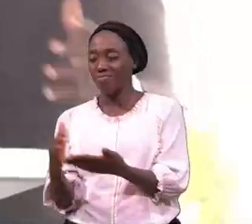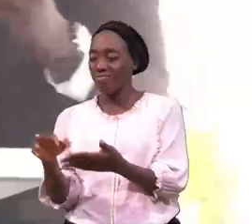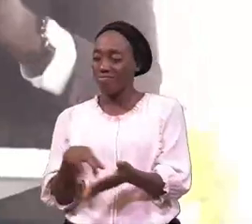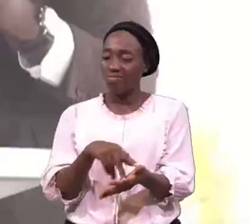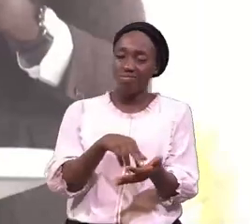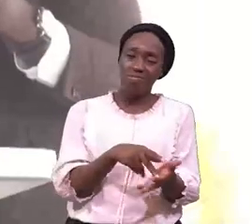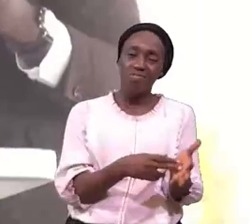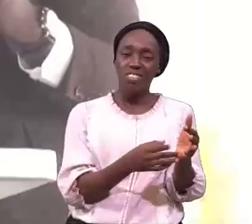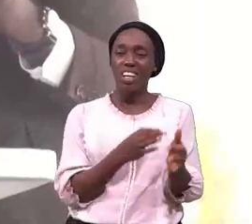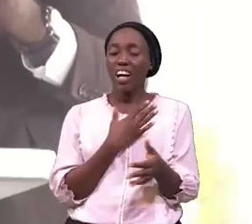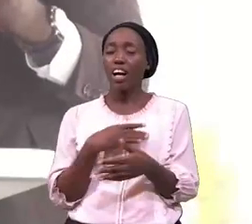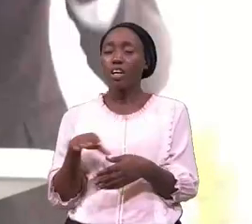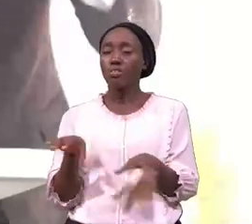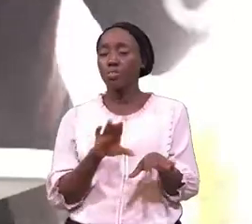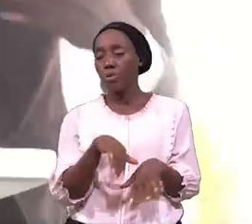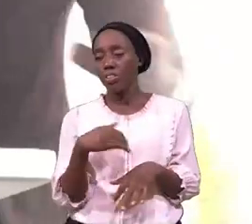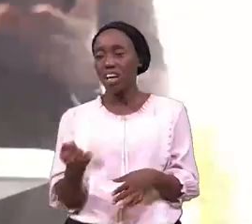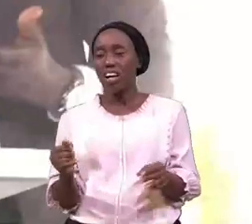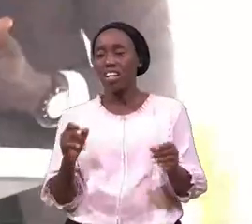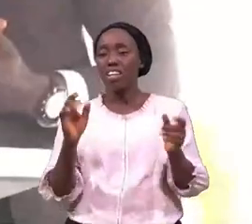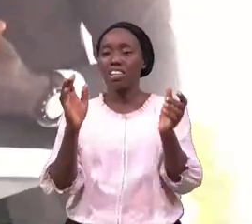pour danser, faire toute cette monnaie.